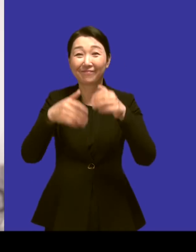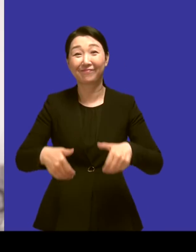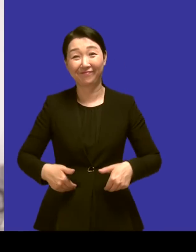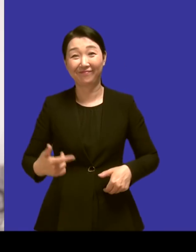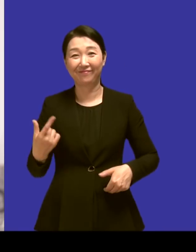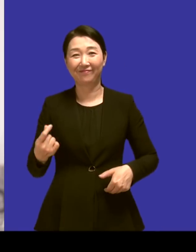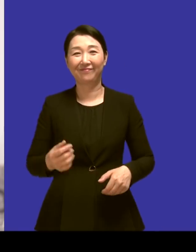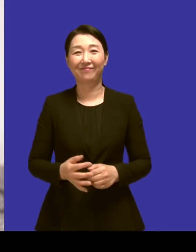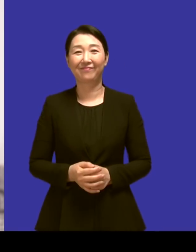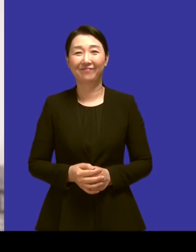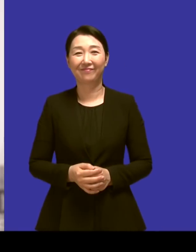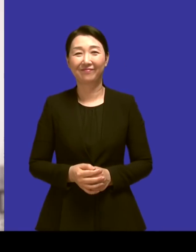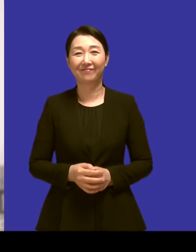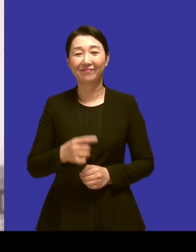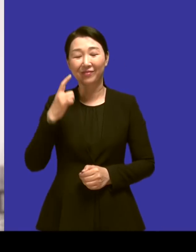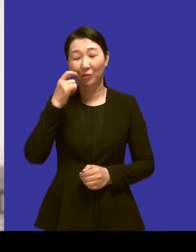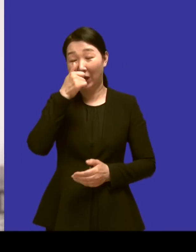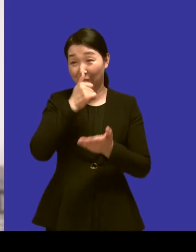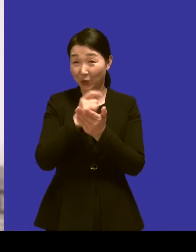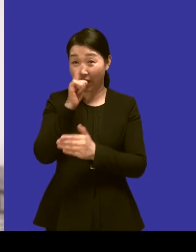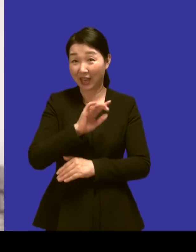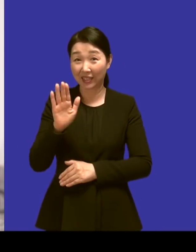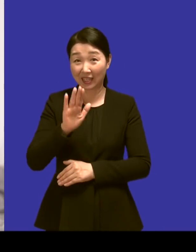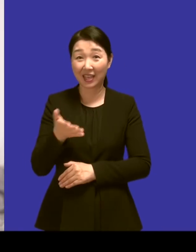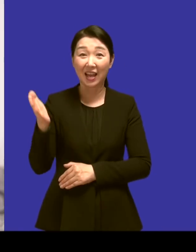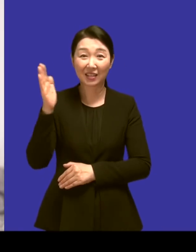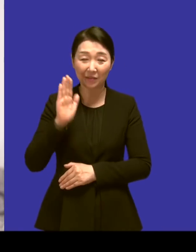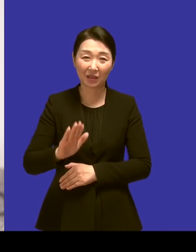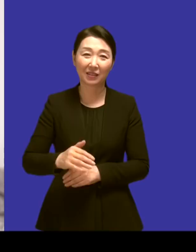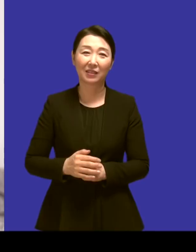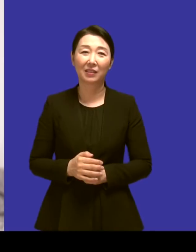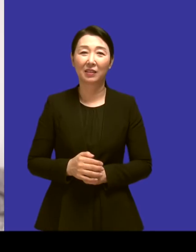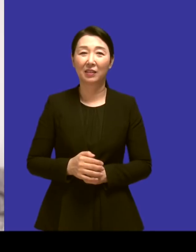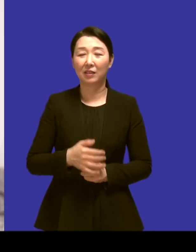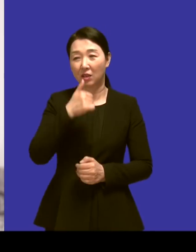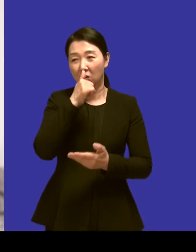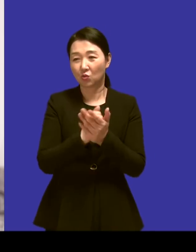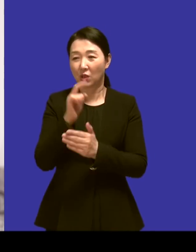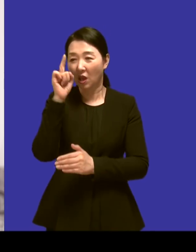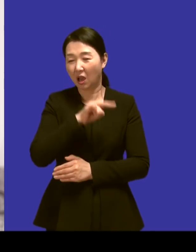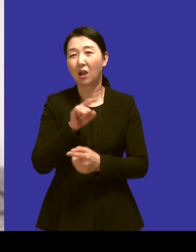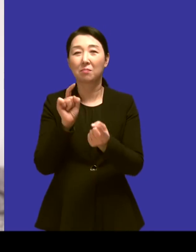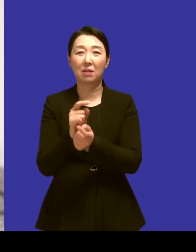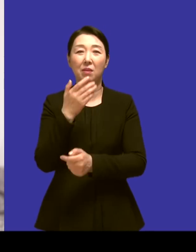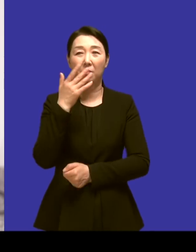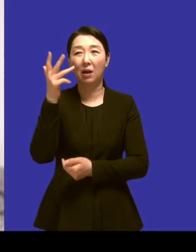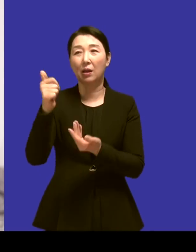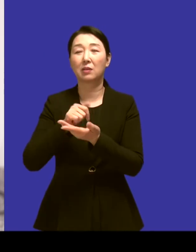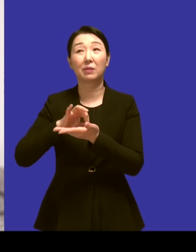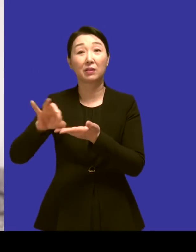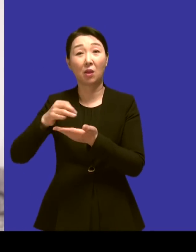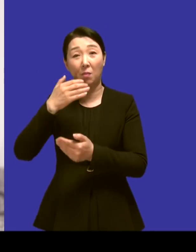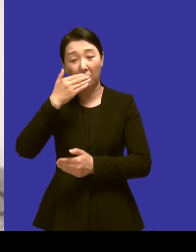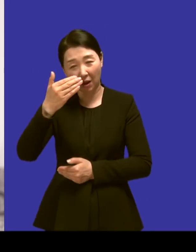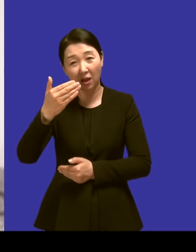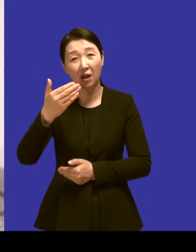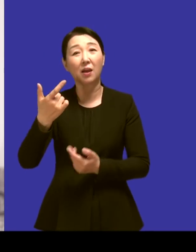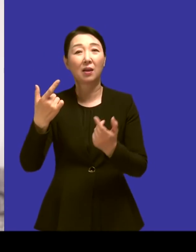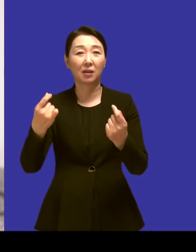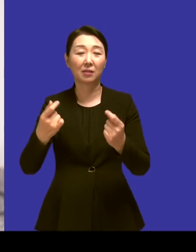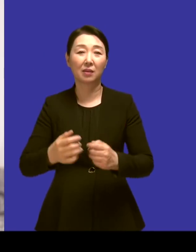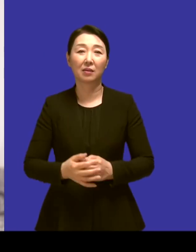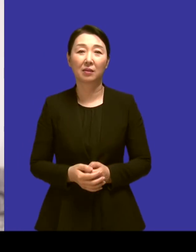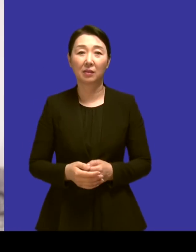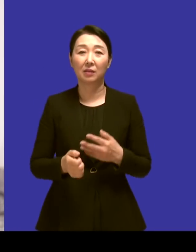생각해요. 그러니까 네. 이게 죄악은 아니겠지만 언제든지 죄악이 될 수 있고 혹은 하나님께 쓰실 수 있는 요소라고 생각을